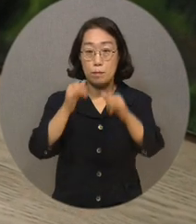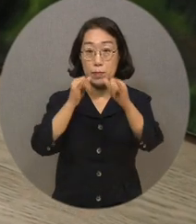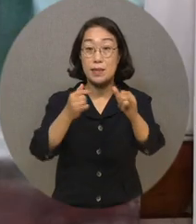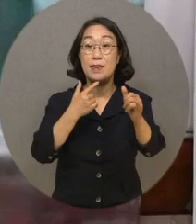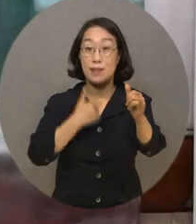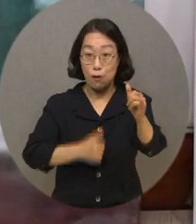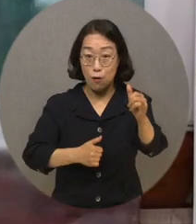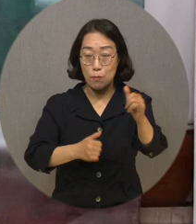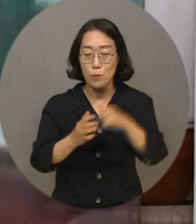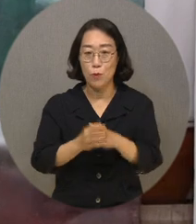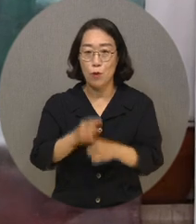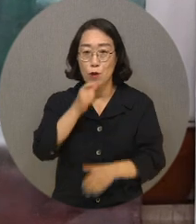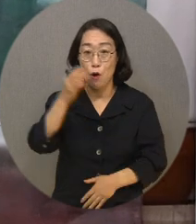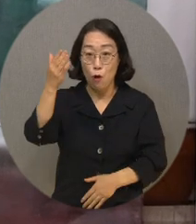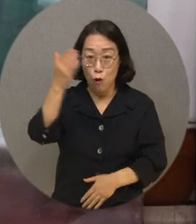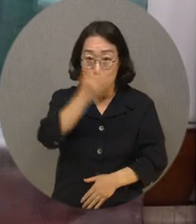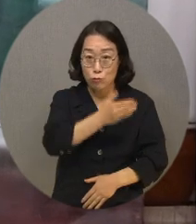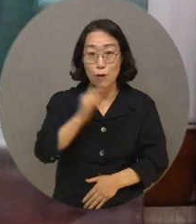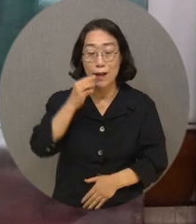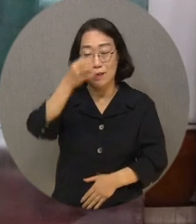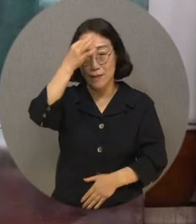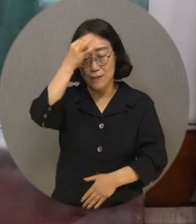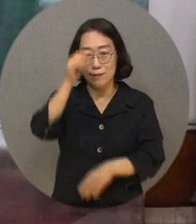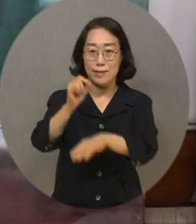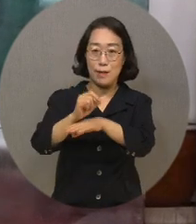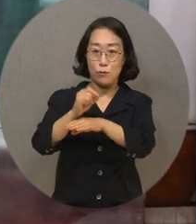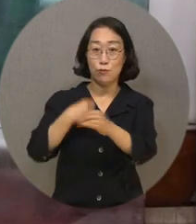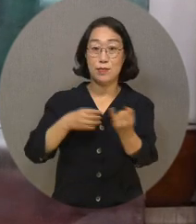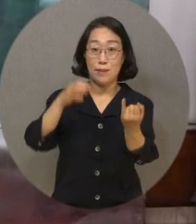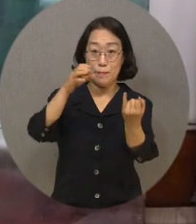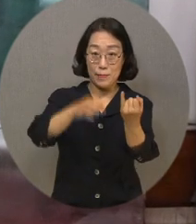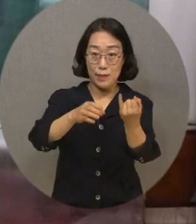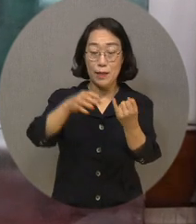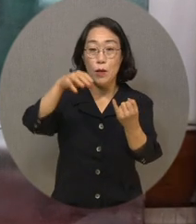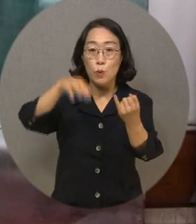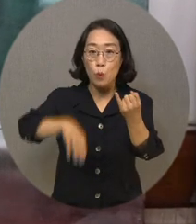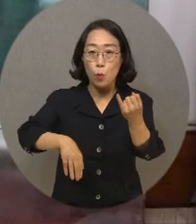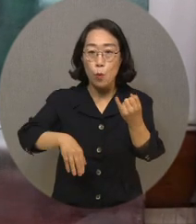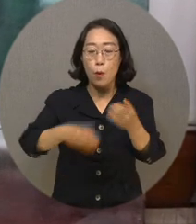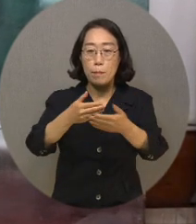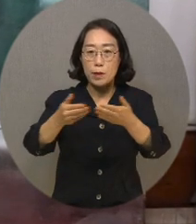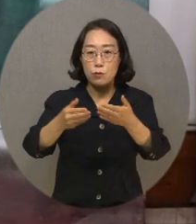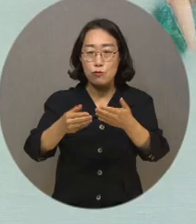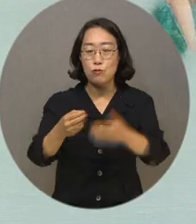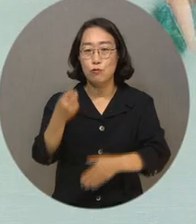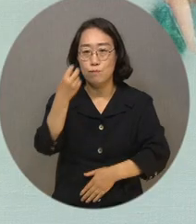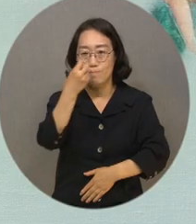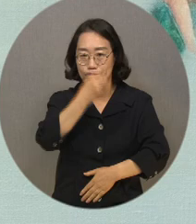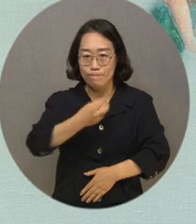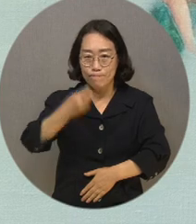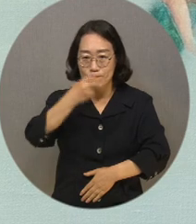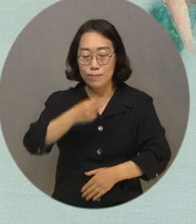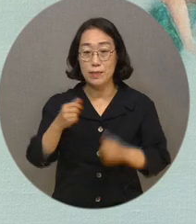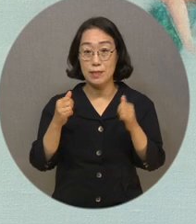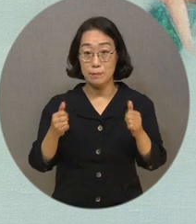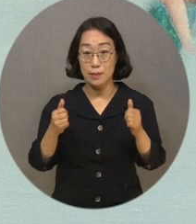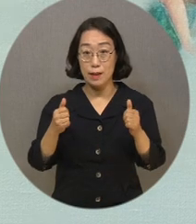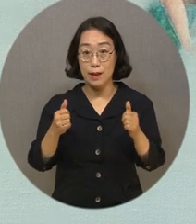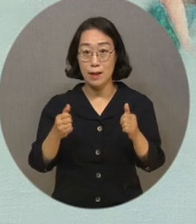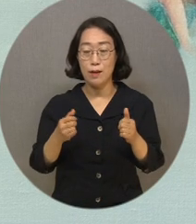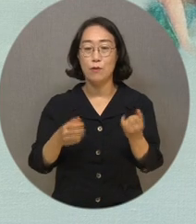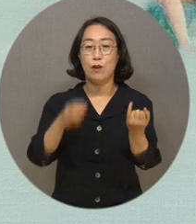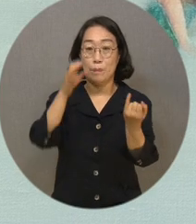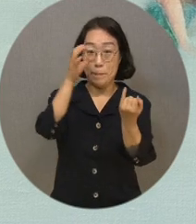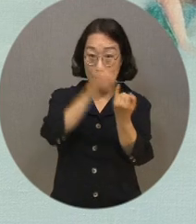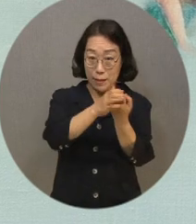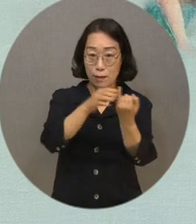수상하고 여수국제 아트페스티벌 사무국장 및 여수국제미술제 추진위원, 전라남도 미술대전